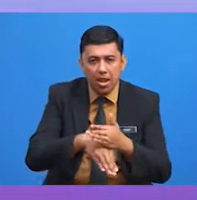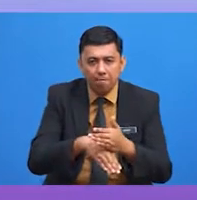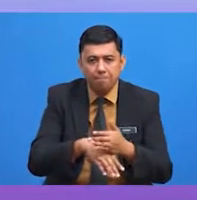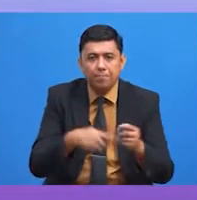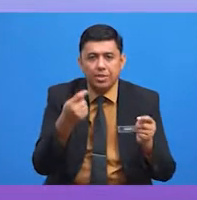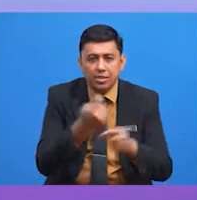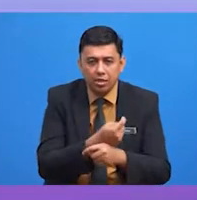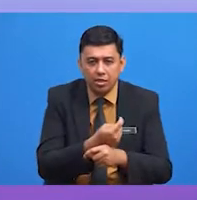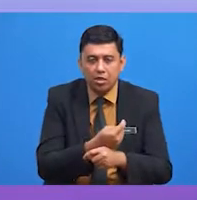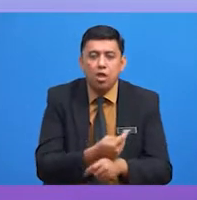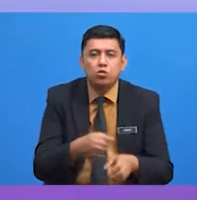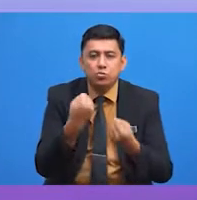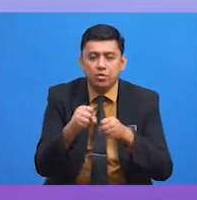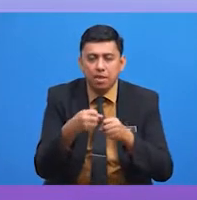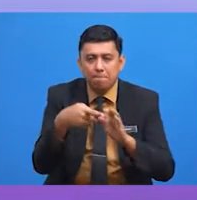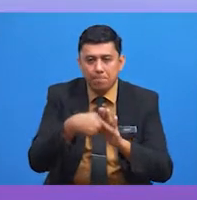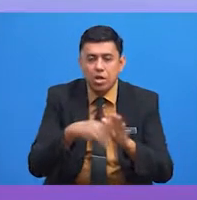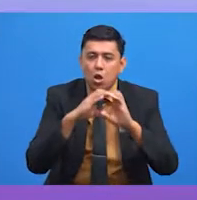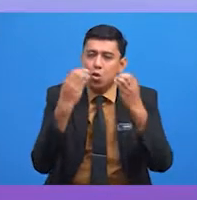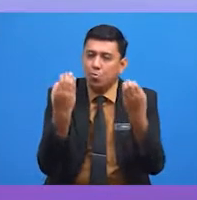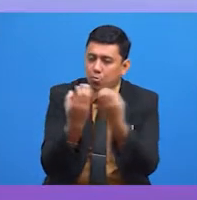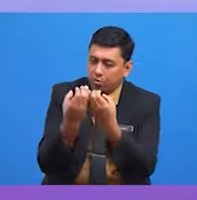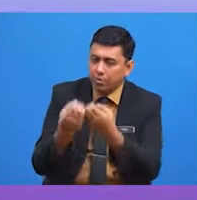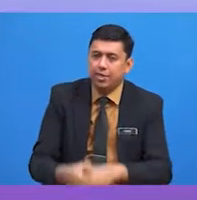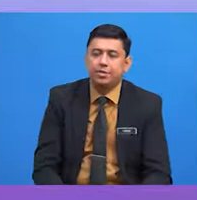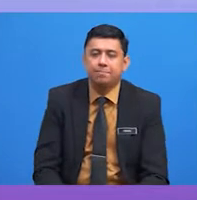permainan sukan berpasukan.